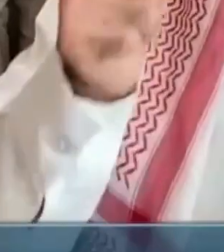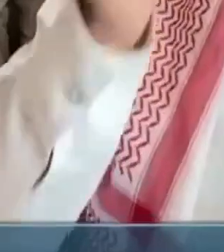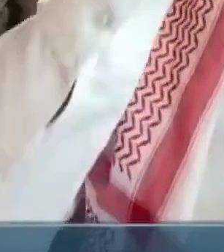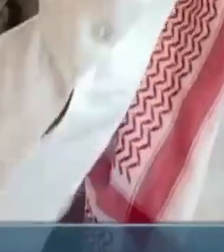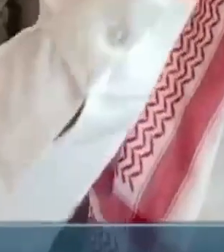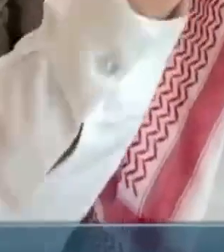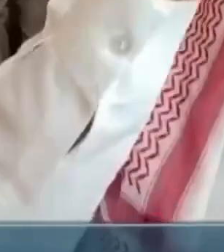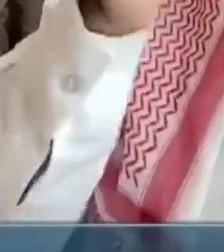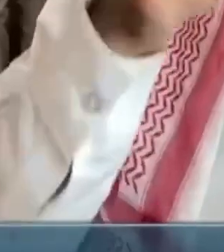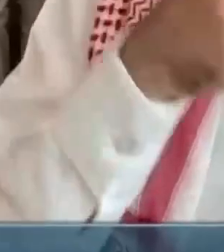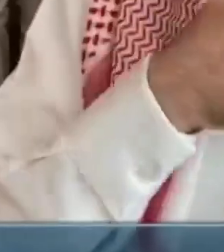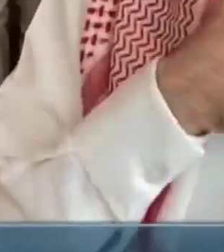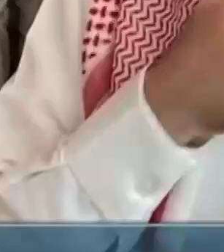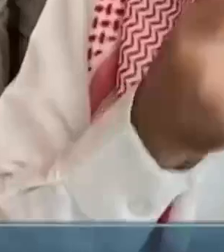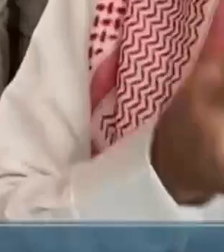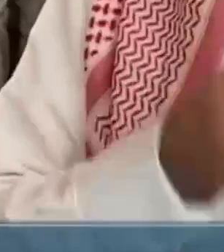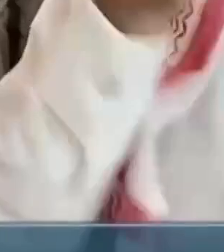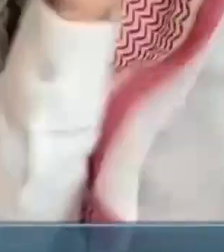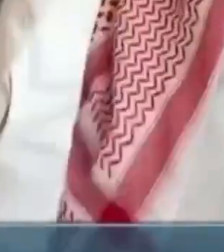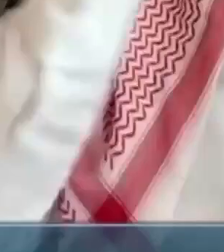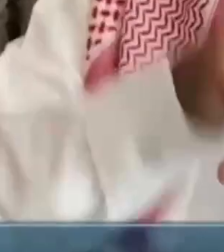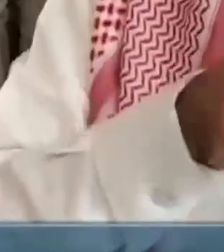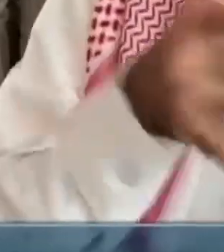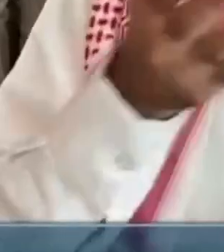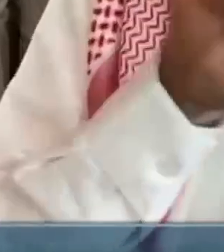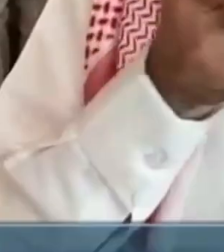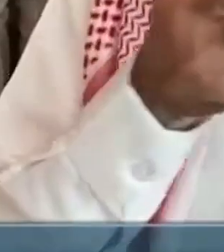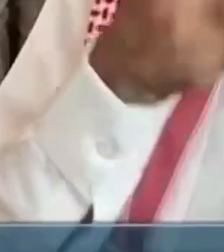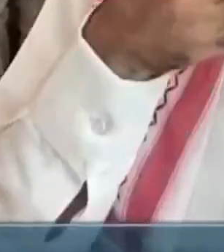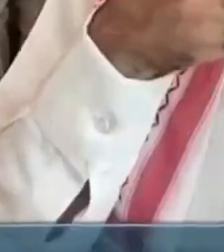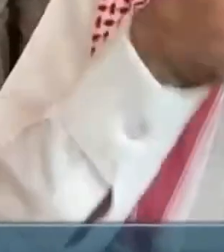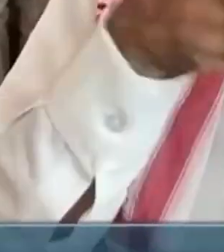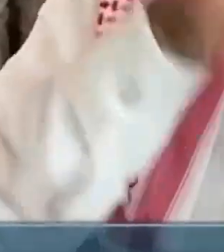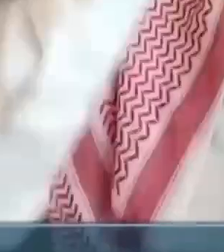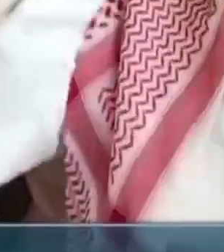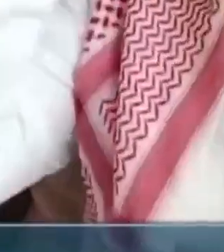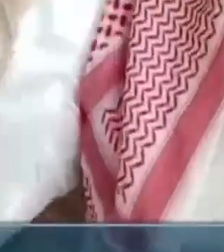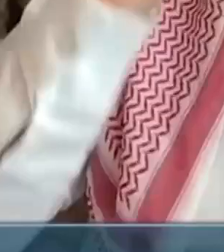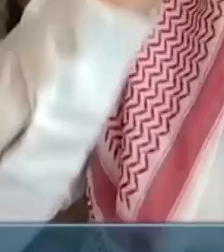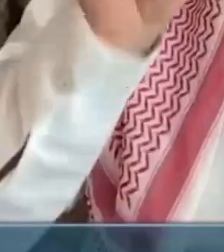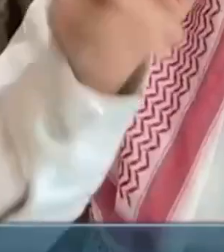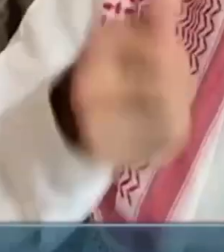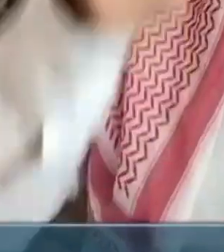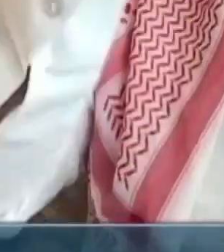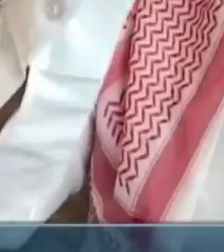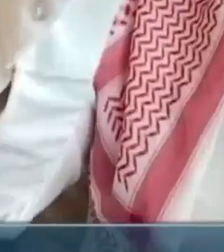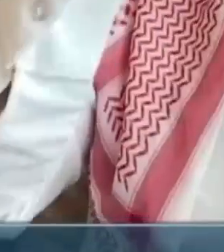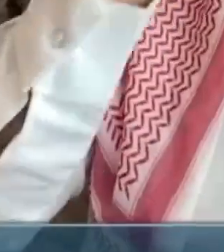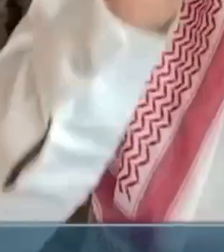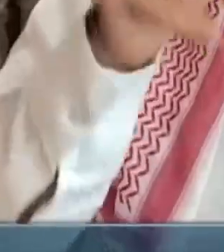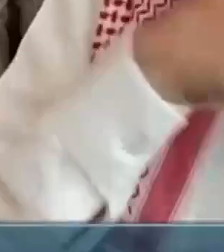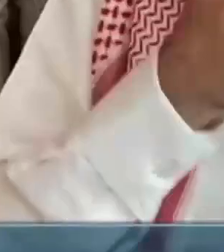السعوديه جميل الله يعطيكم العافيه نعم في البدايه اول ما درست في جامعه